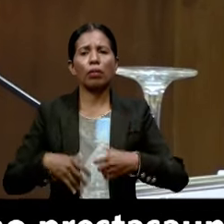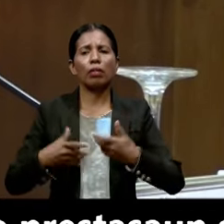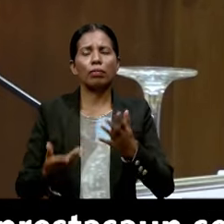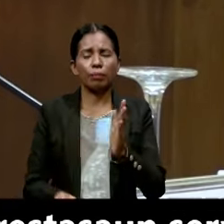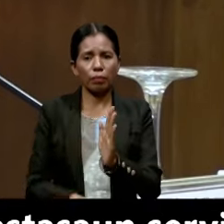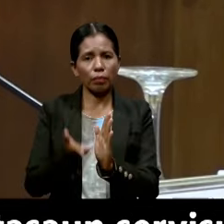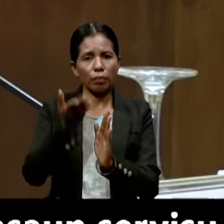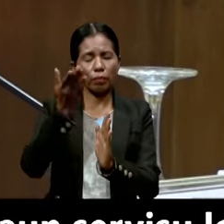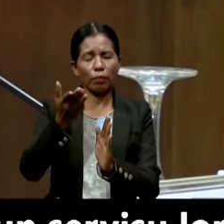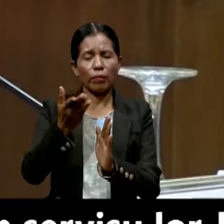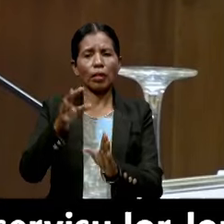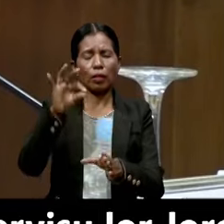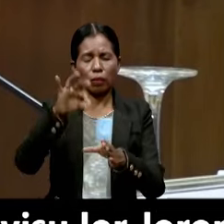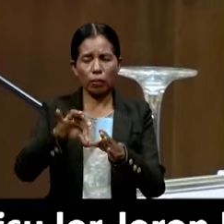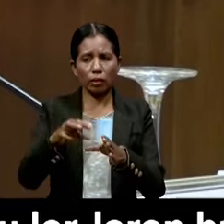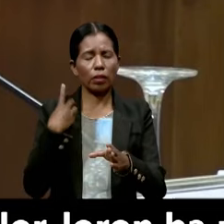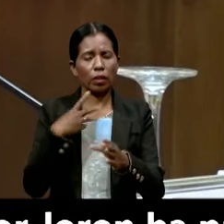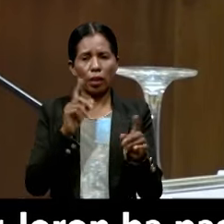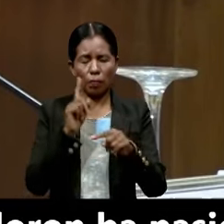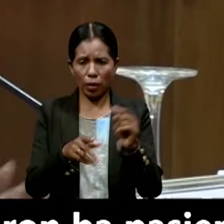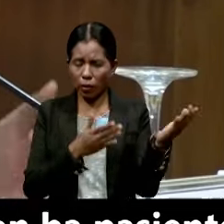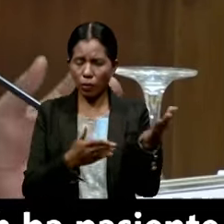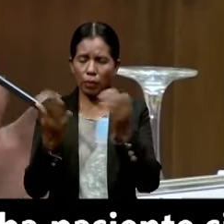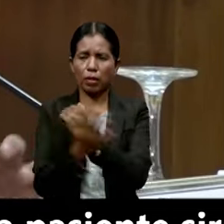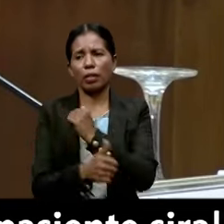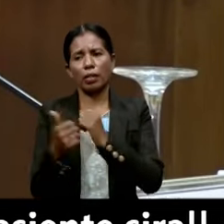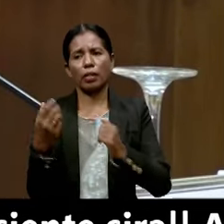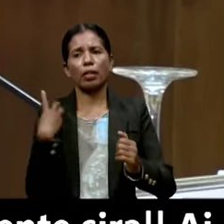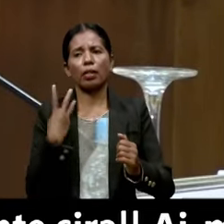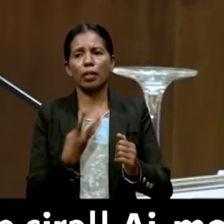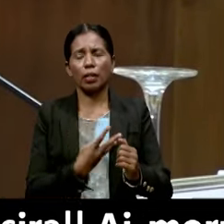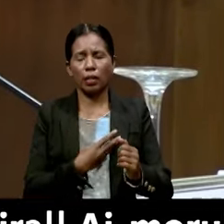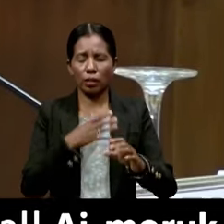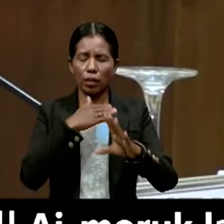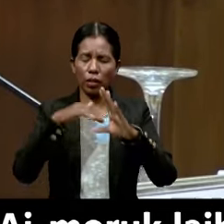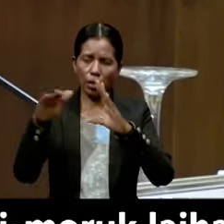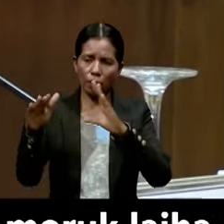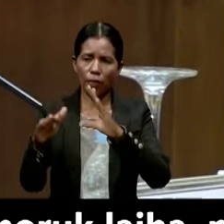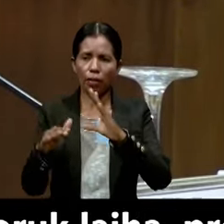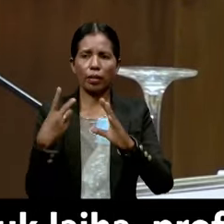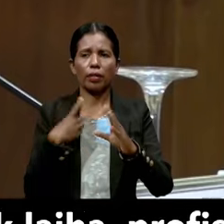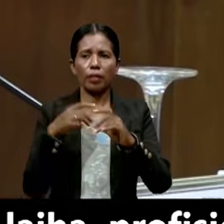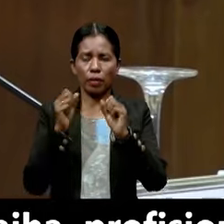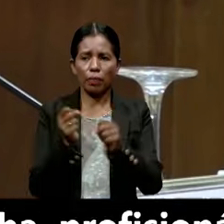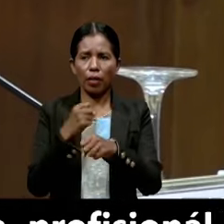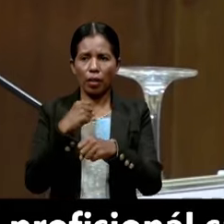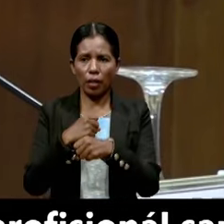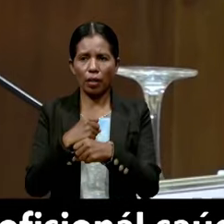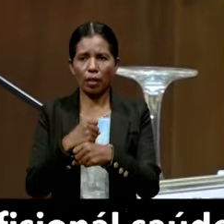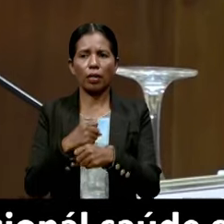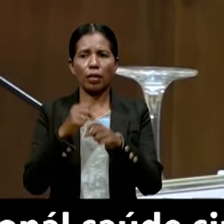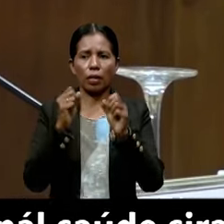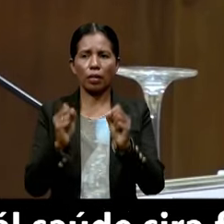arrailar. Pelo menos está lá exporta para ele urmos. Quanto é que está importa mais? Não é que está pela produção e arrailar, está